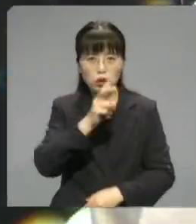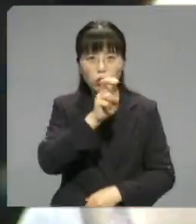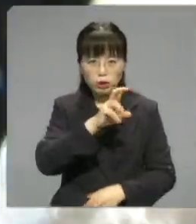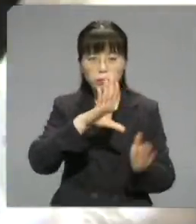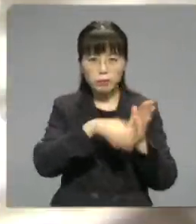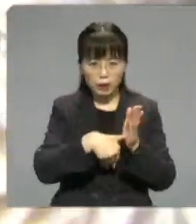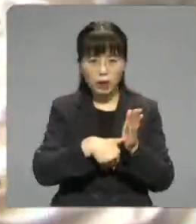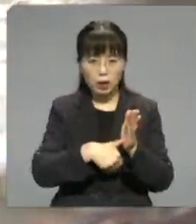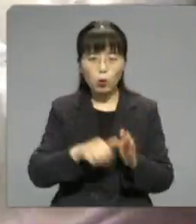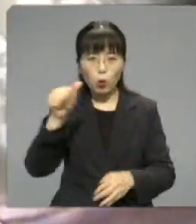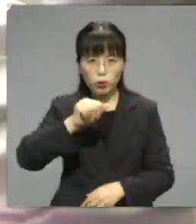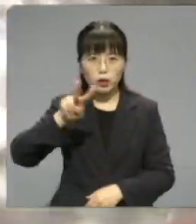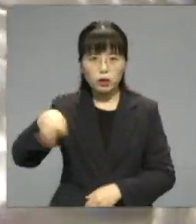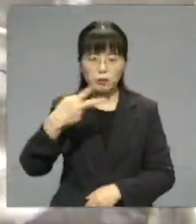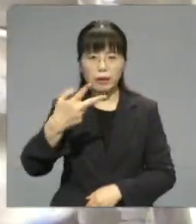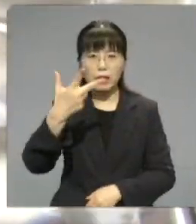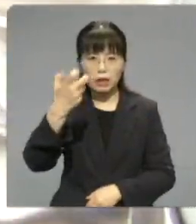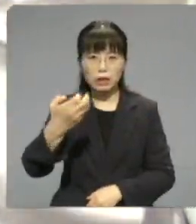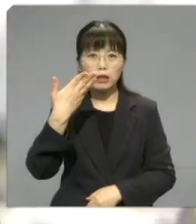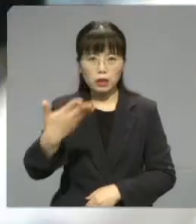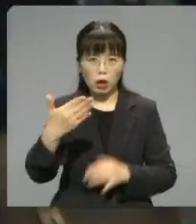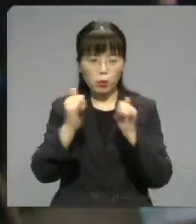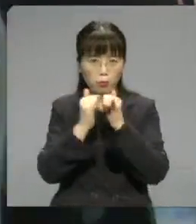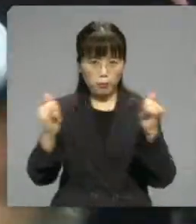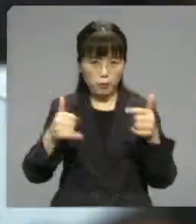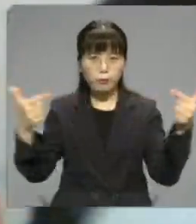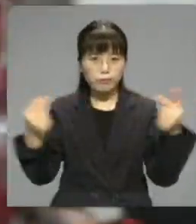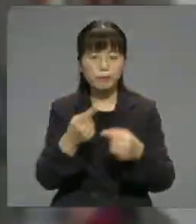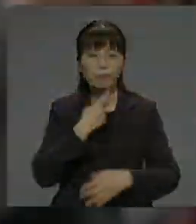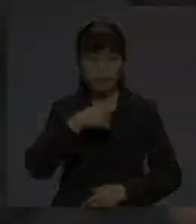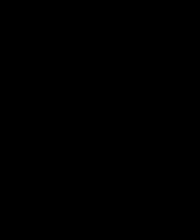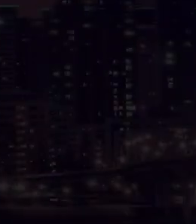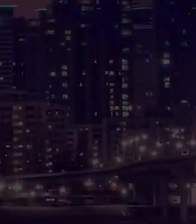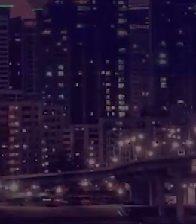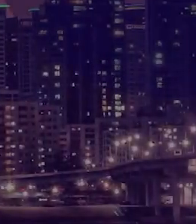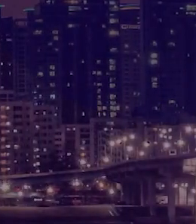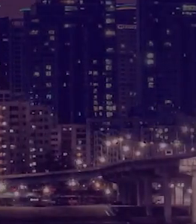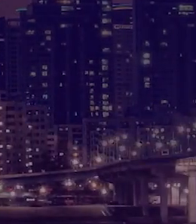2020년 5202 아명으로 급감했습니다